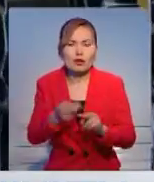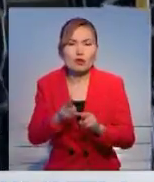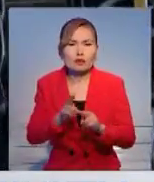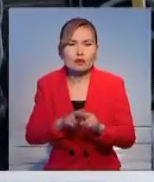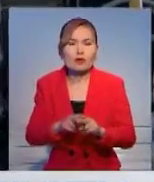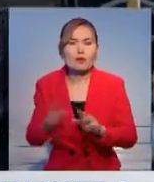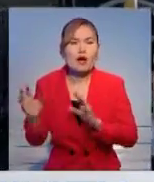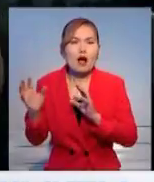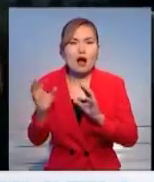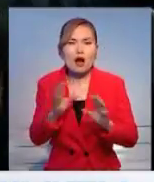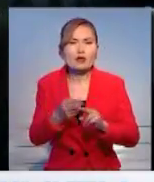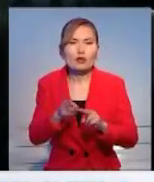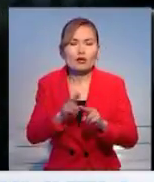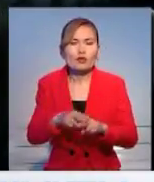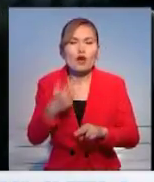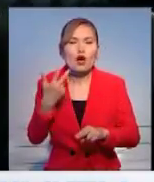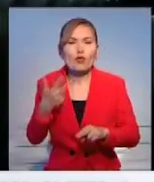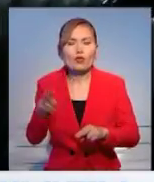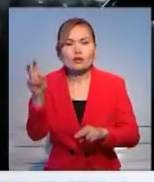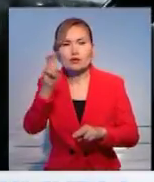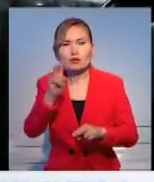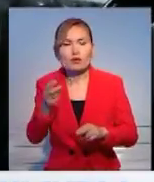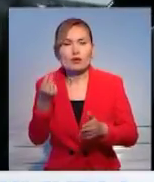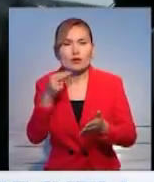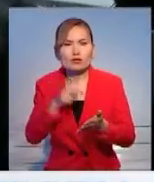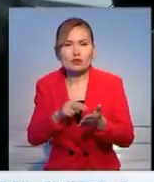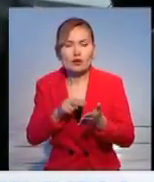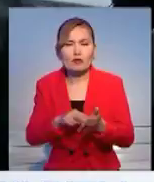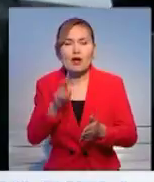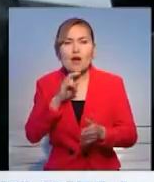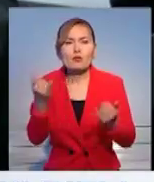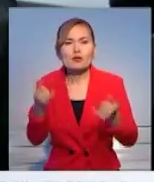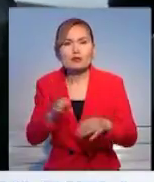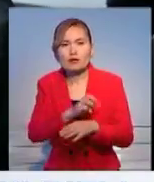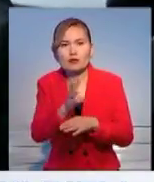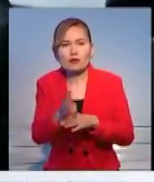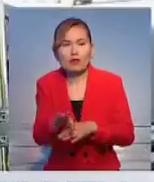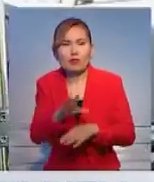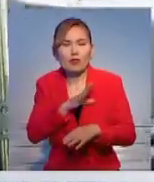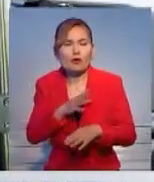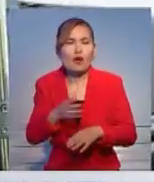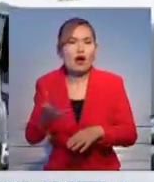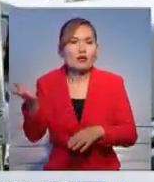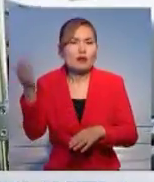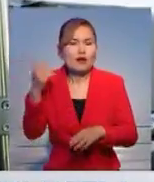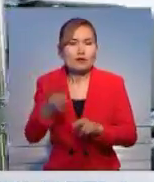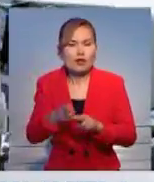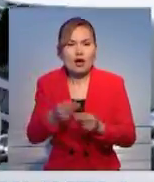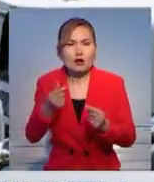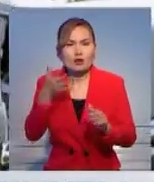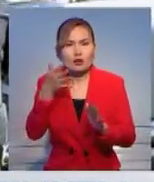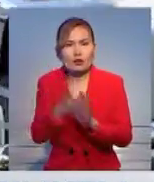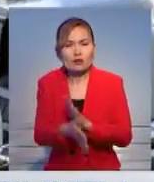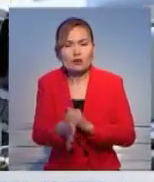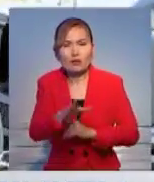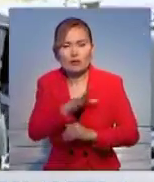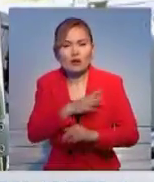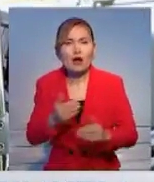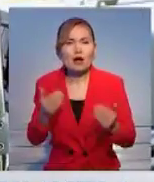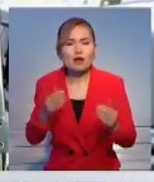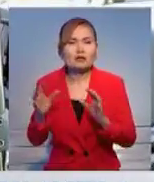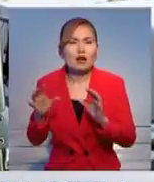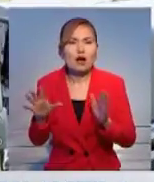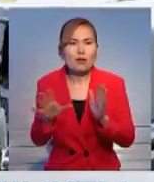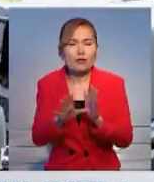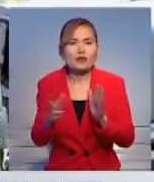жай автобусқа 30 доллар тұратын дизельді жанармай, газбен жүретін көлікке 45 доллар ақша қажет. Ал жаңа автобусқа небәрі